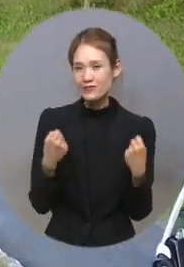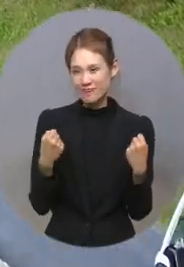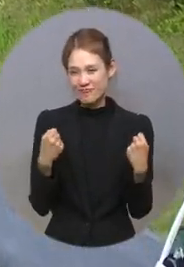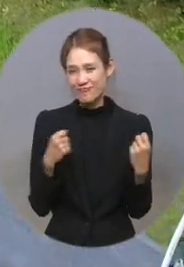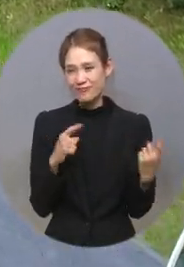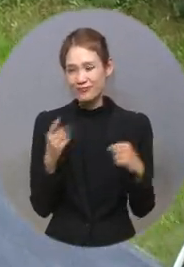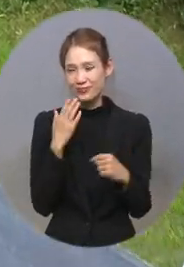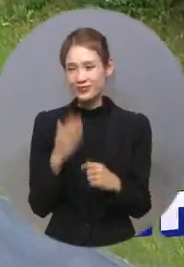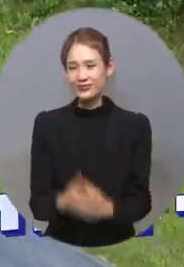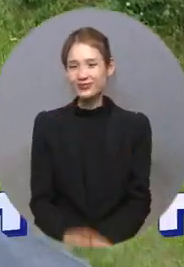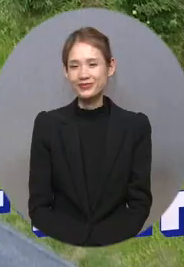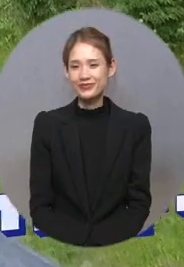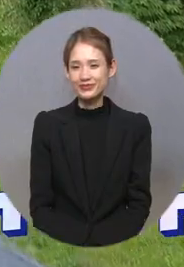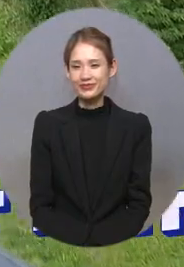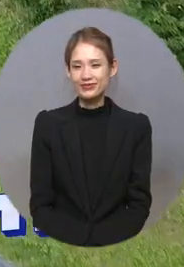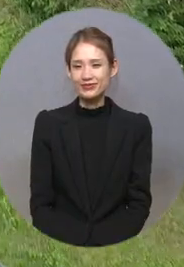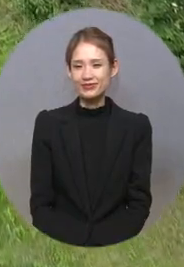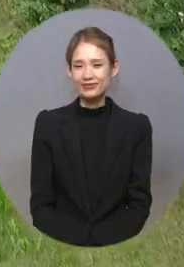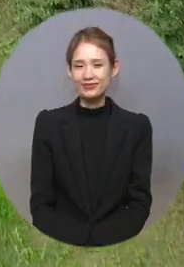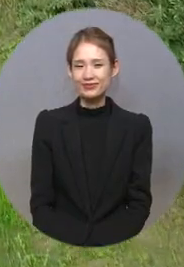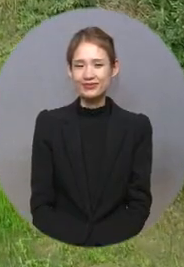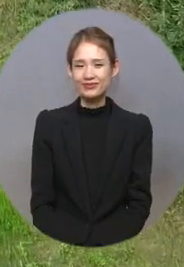난다고.